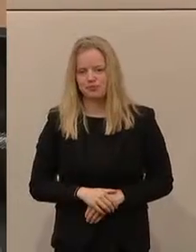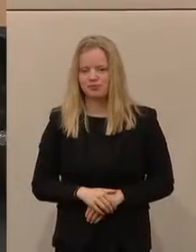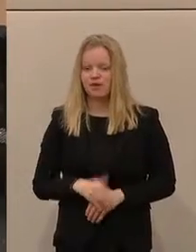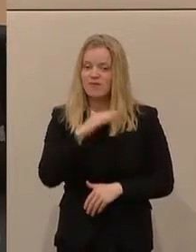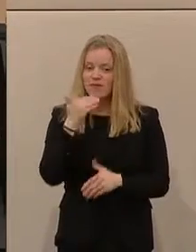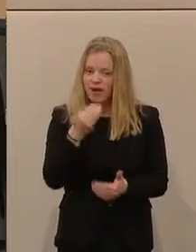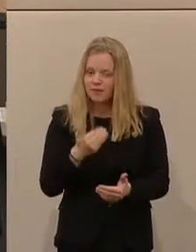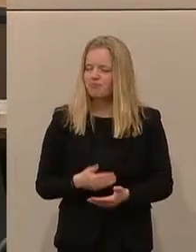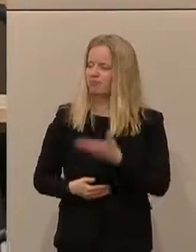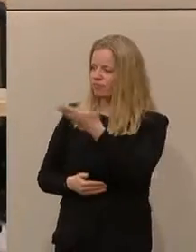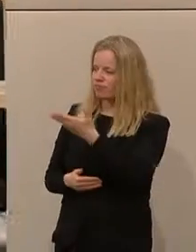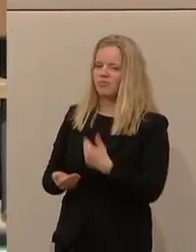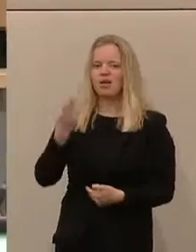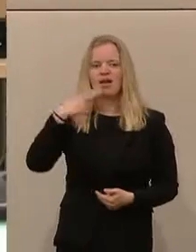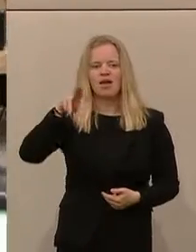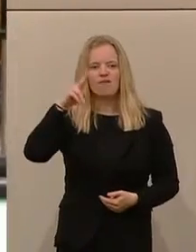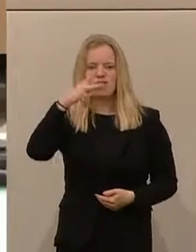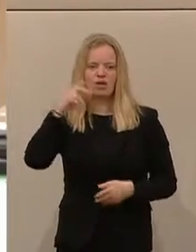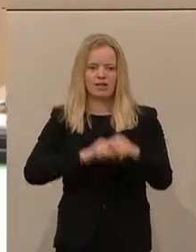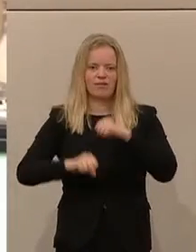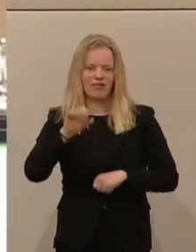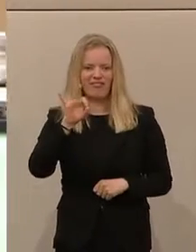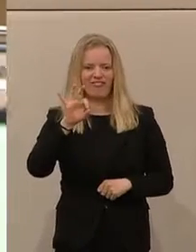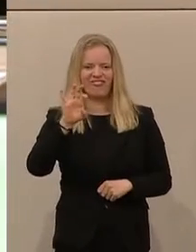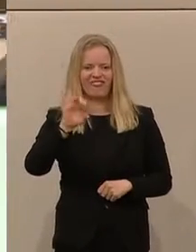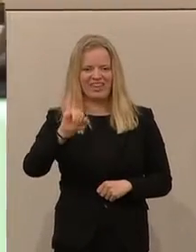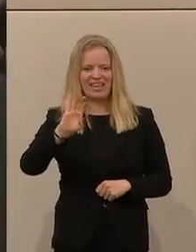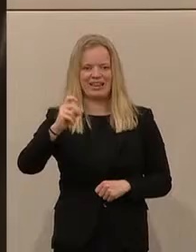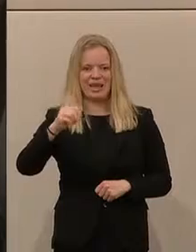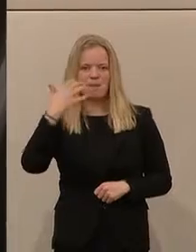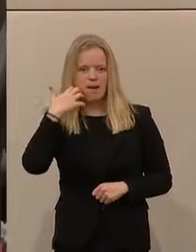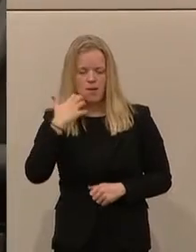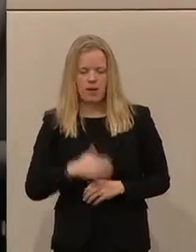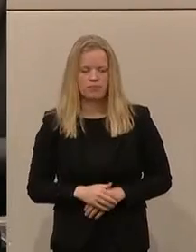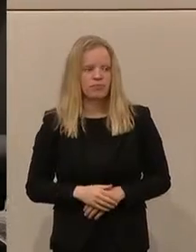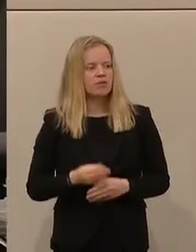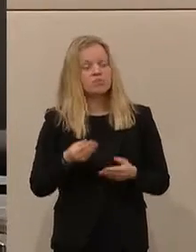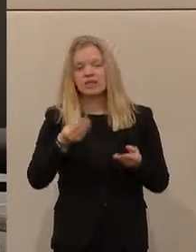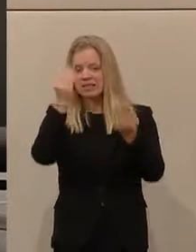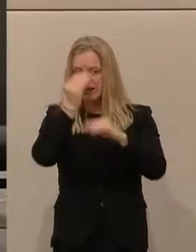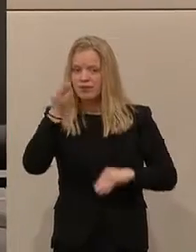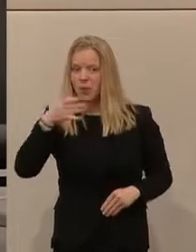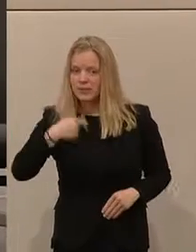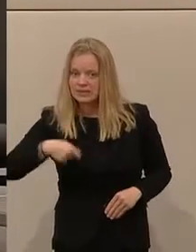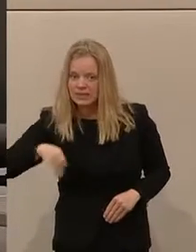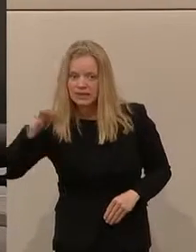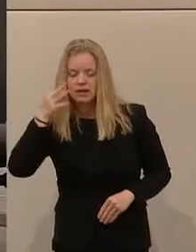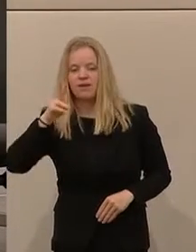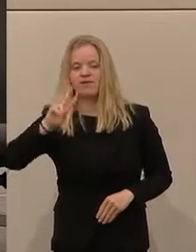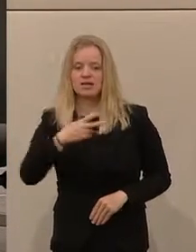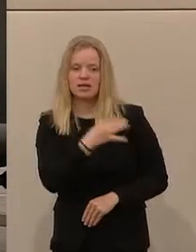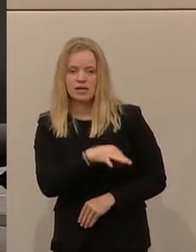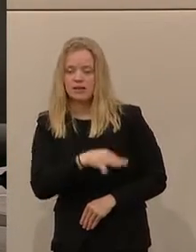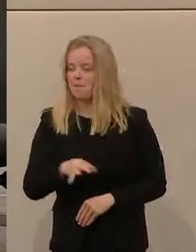Volksanwalt Fichtenbauer, bitte, Herr Volksanwalt. Sehr geehrte Frau Präsidentin, sehr geehrter Herr Vizekanzler, sehr geehrte